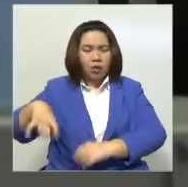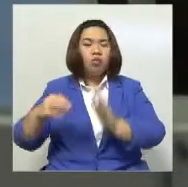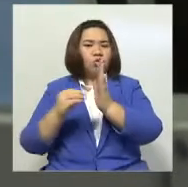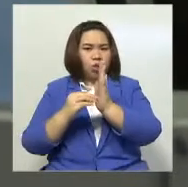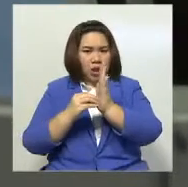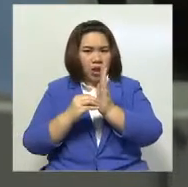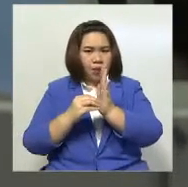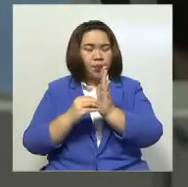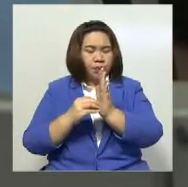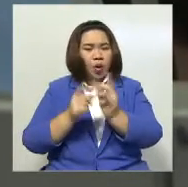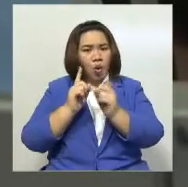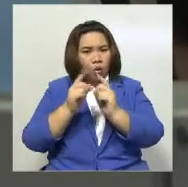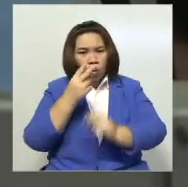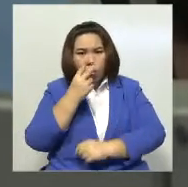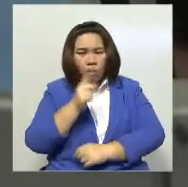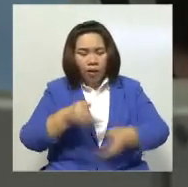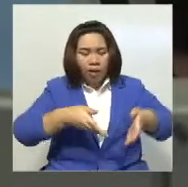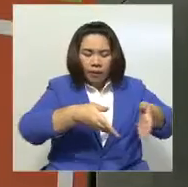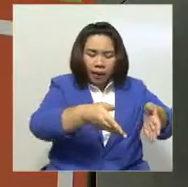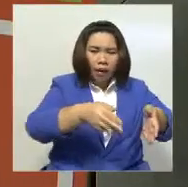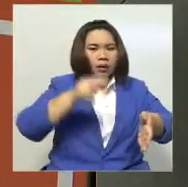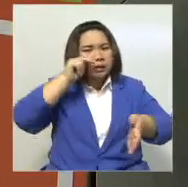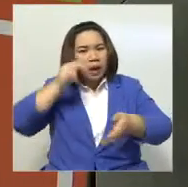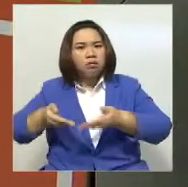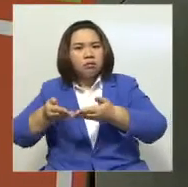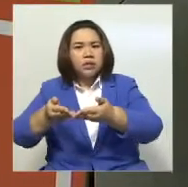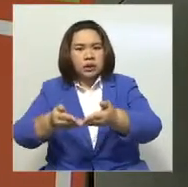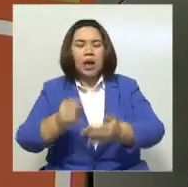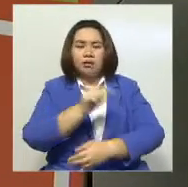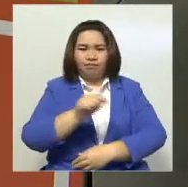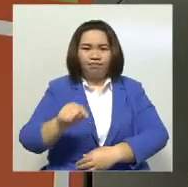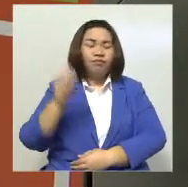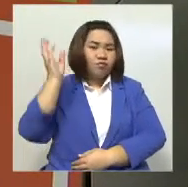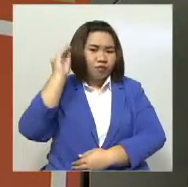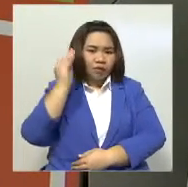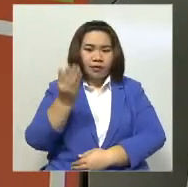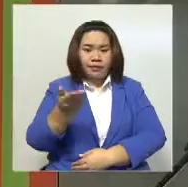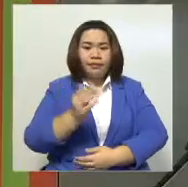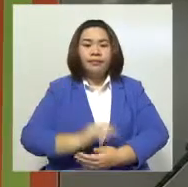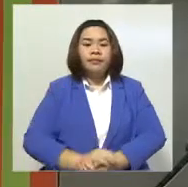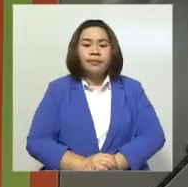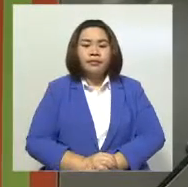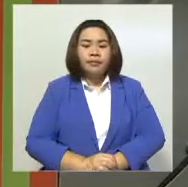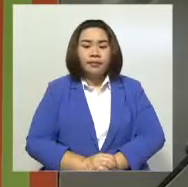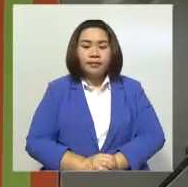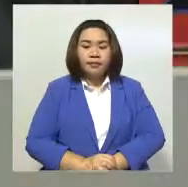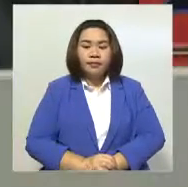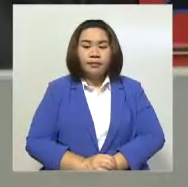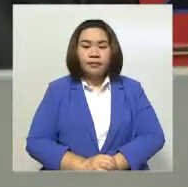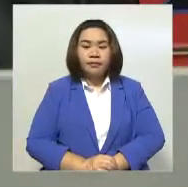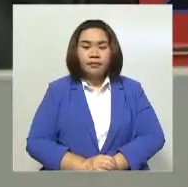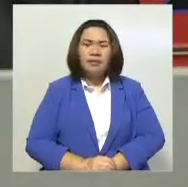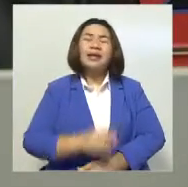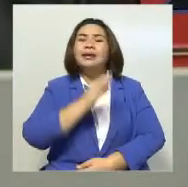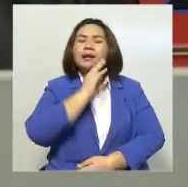ค่ะไปศึกษาเรื่องของการเดินทางในเส้นทางทางน้ำฟังประเด็นนี้เพิ่มเติมจากท่านนายกรัฐมนตรีกันค่ะ แต่ตร